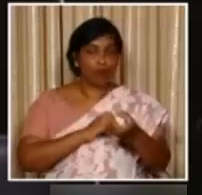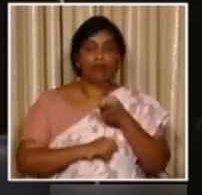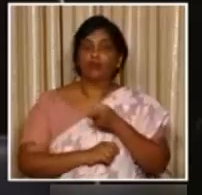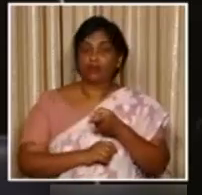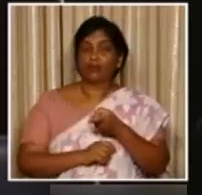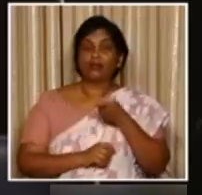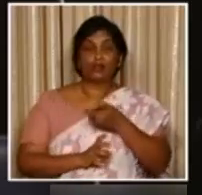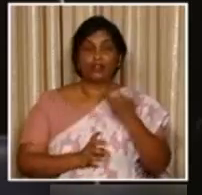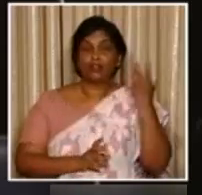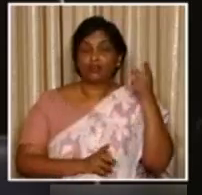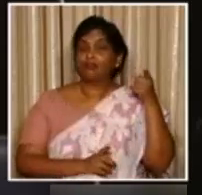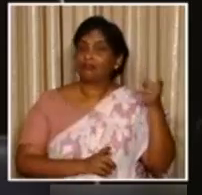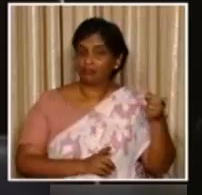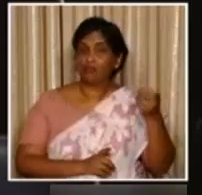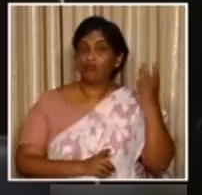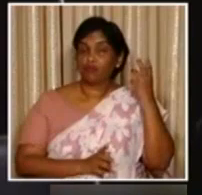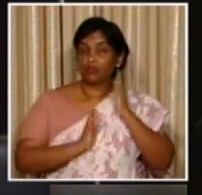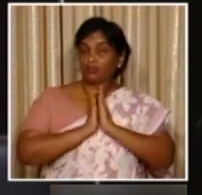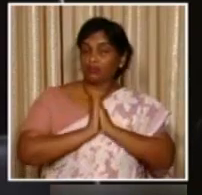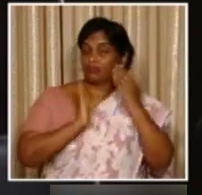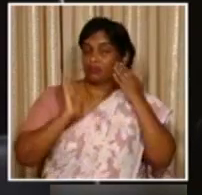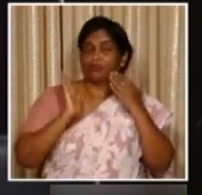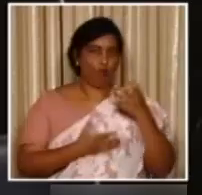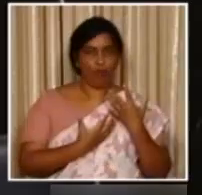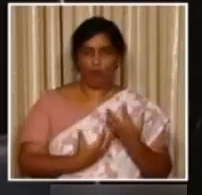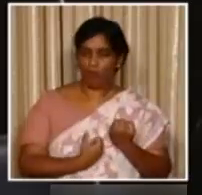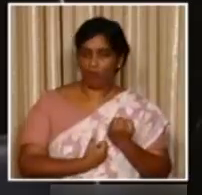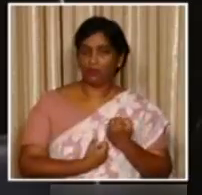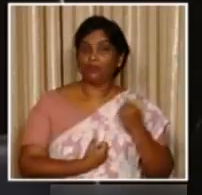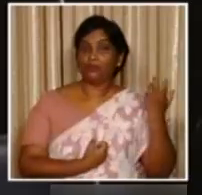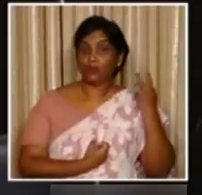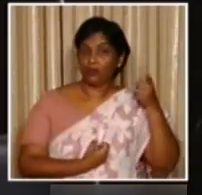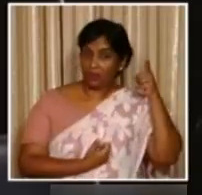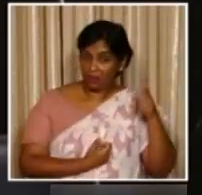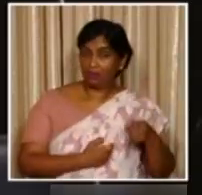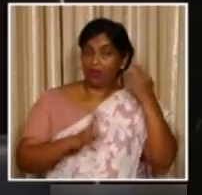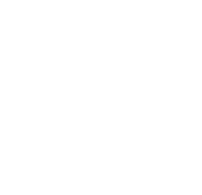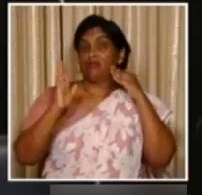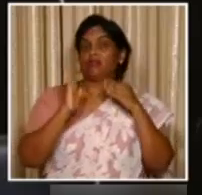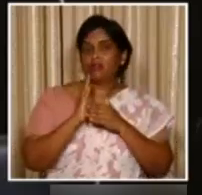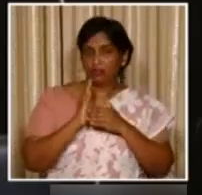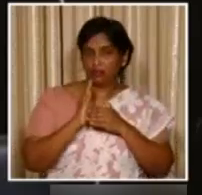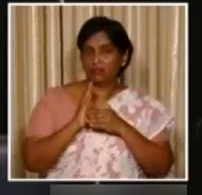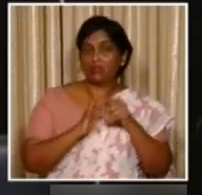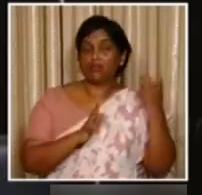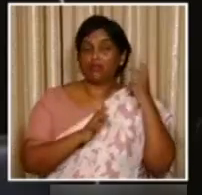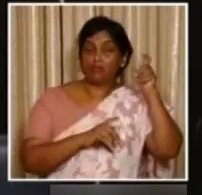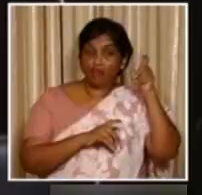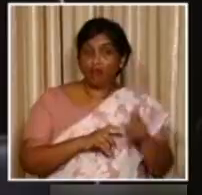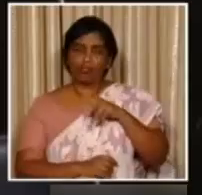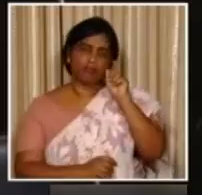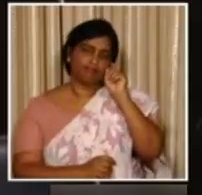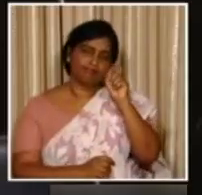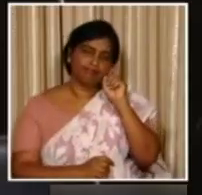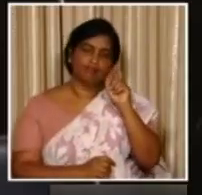ගැව්වේ ඒ සහරාන්ගේ තියෙන ඉස්ලාම් අන්තවාදී අදහසින්ද? එතකොට සහරාන් ඒ අරමුණට යනකොට ඒ සහරාන්ව හොඳට